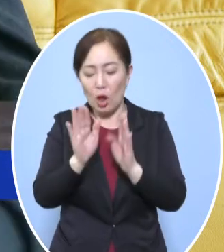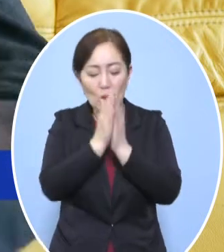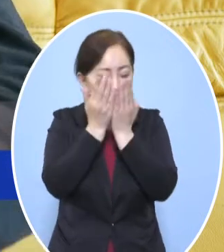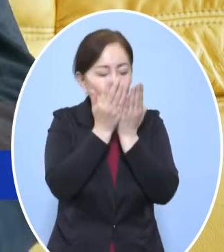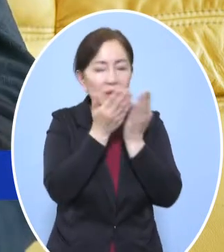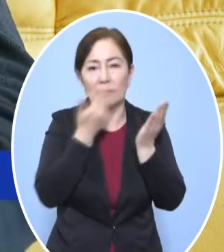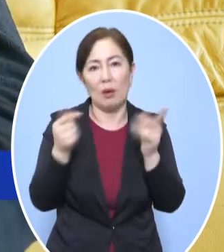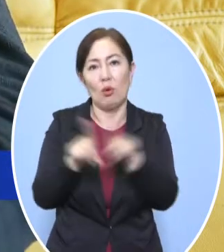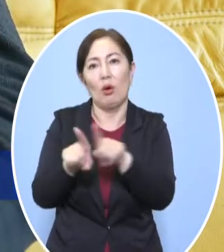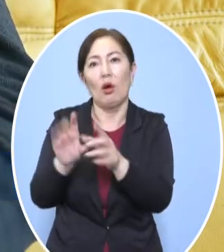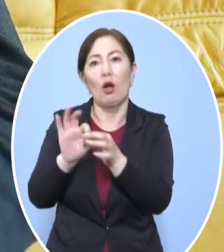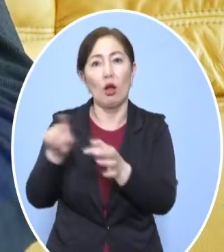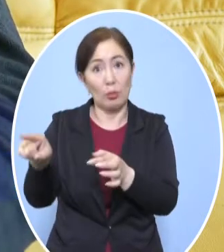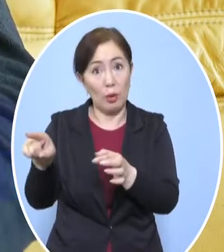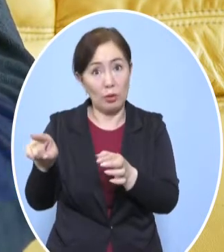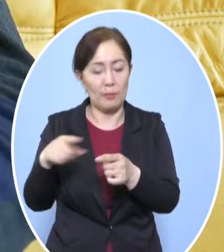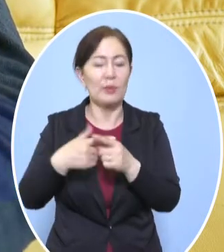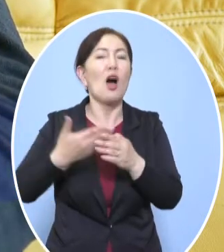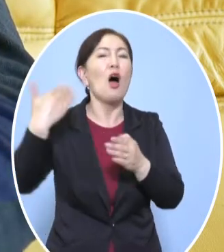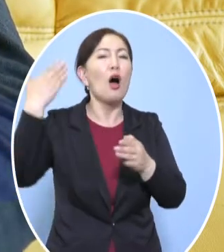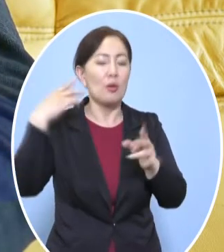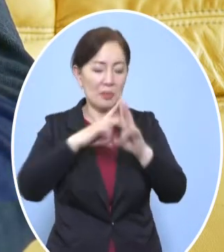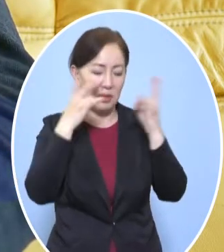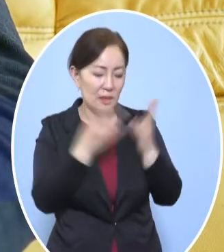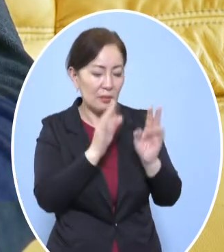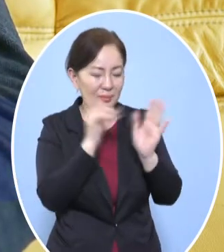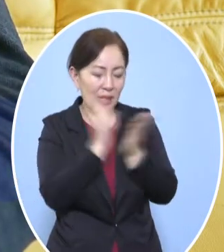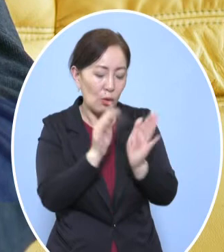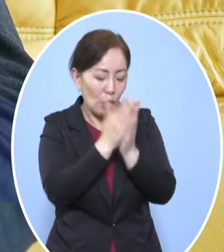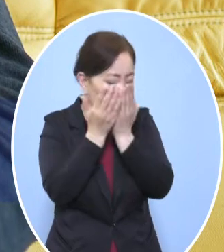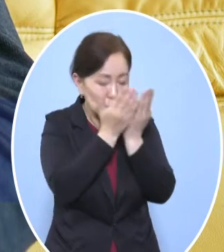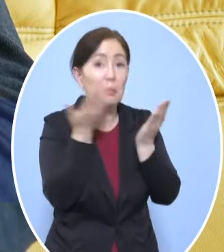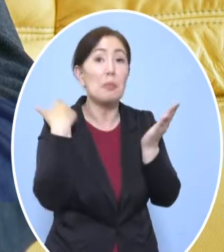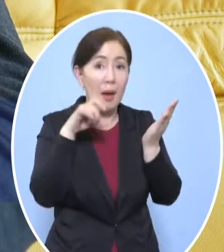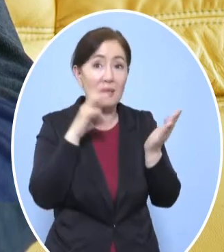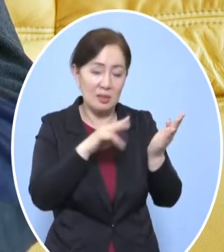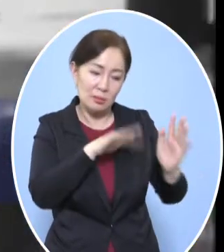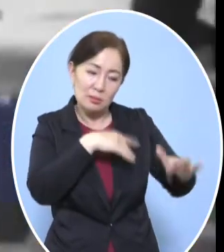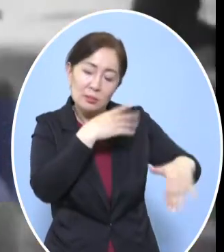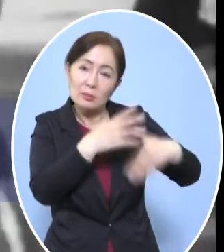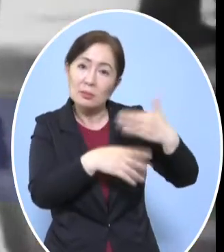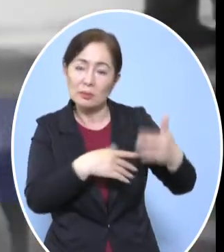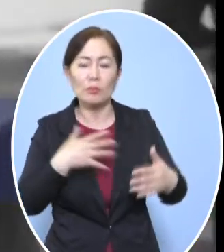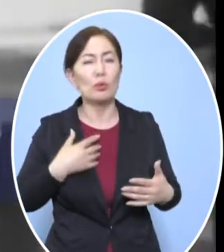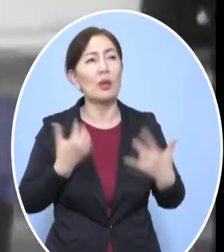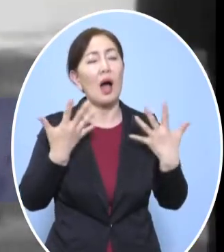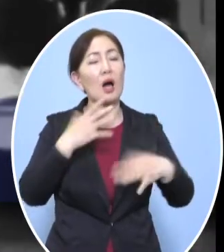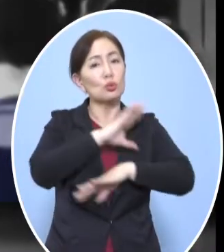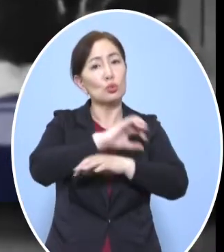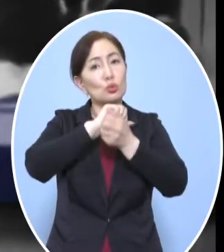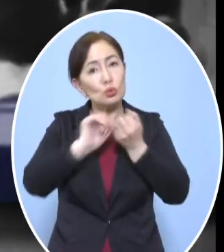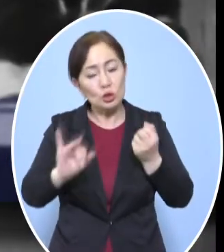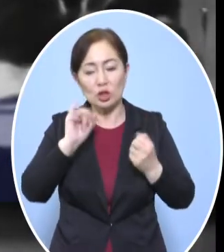бол ном уншихгүй байгаа талбаатай. Тэгэхээр өмнөх нийгэмд бол ингэж ном уншулдаг байсан. Энэ инерц гэдэг юм да. Энэ бол бид нарыг